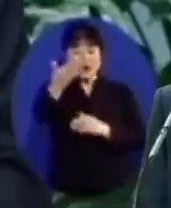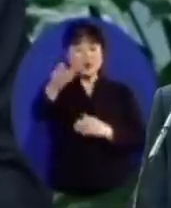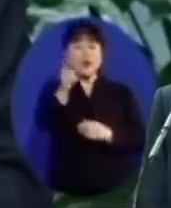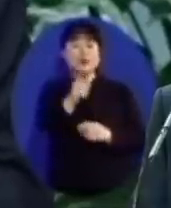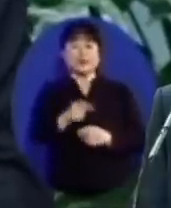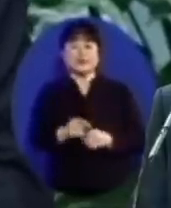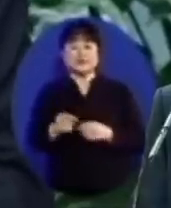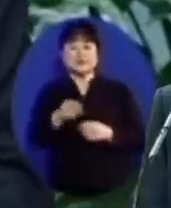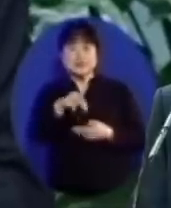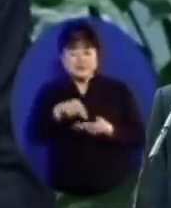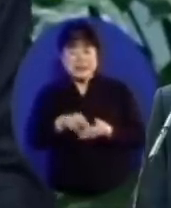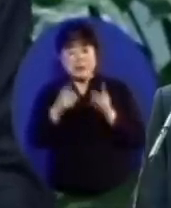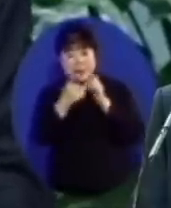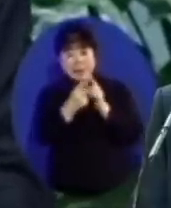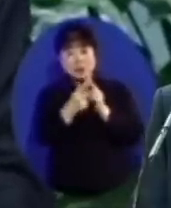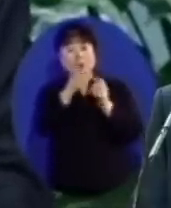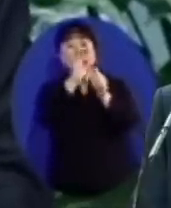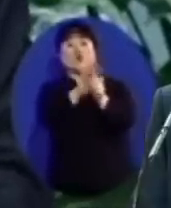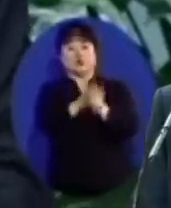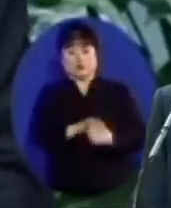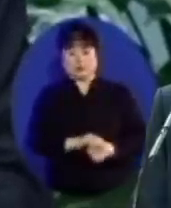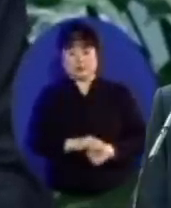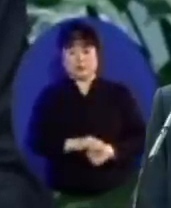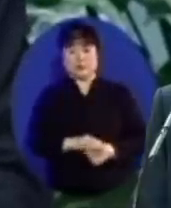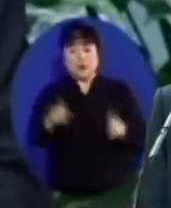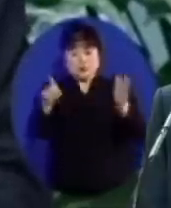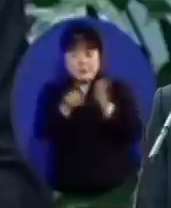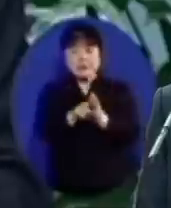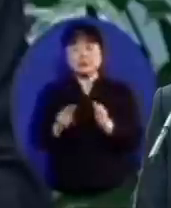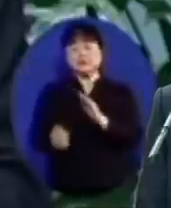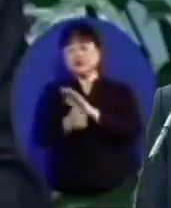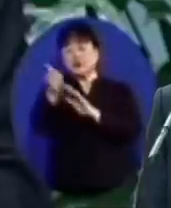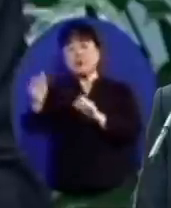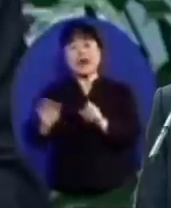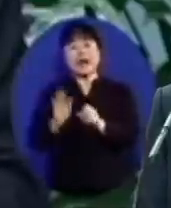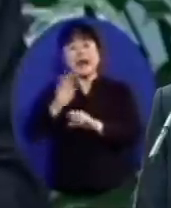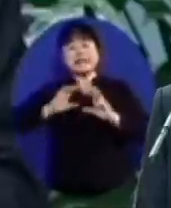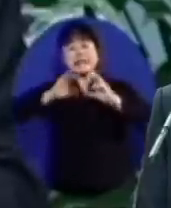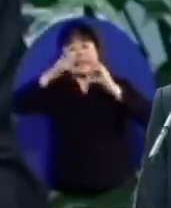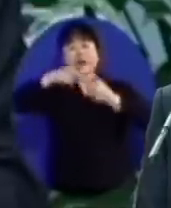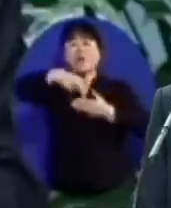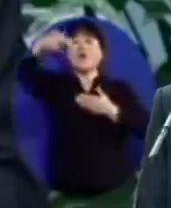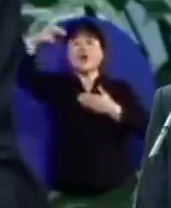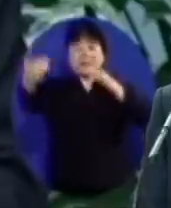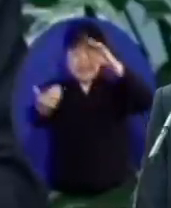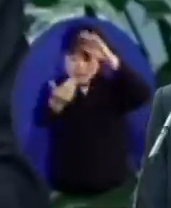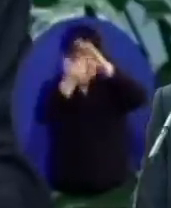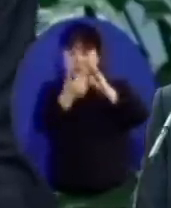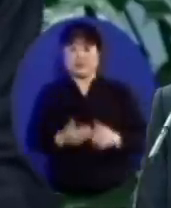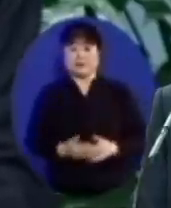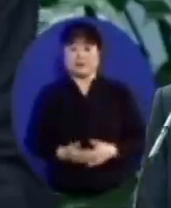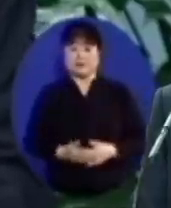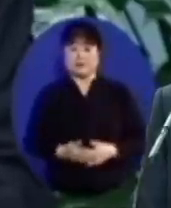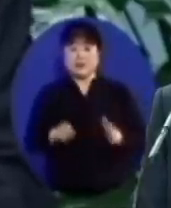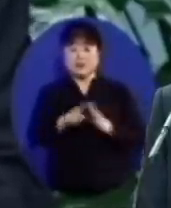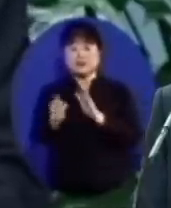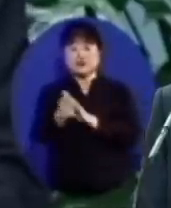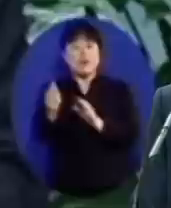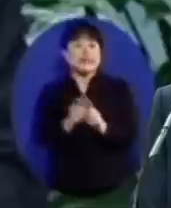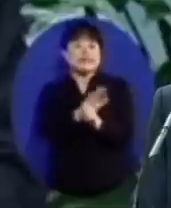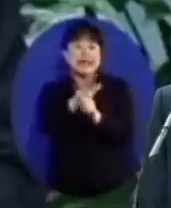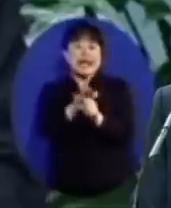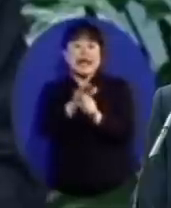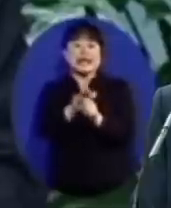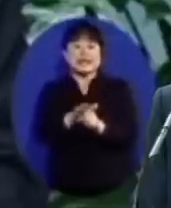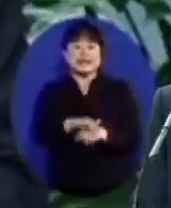어떠한 처지든지 알아주시는 것입니다. 믿음도 소망도 천국 가면 다 이루어집니다. 성경에는 믿음, 소망, 사랑은